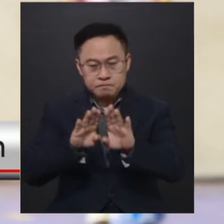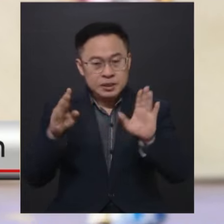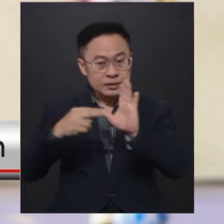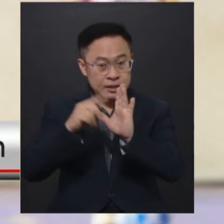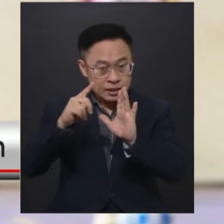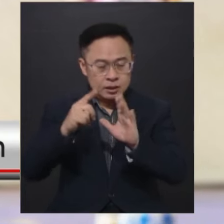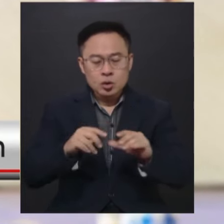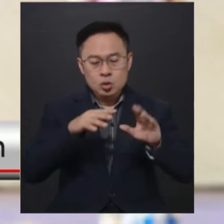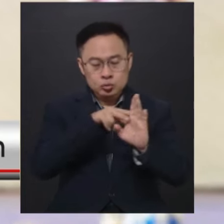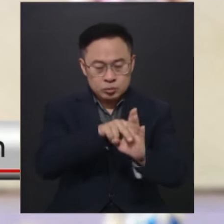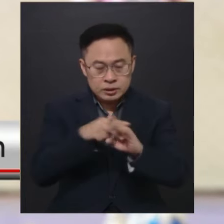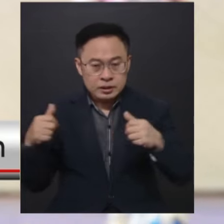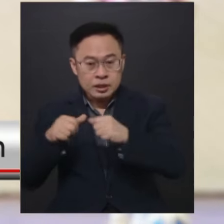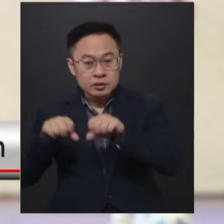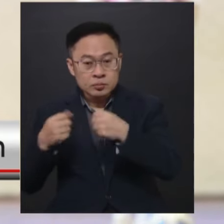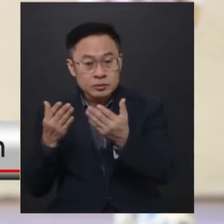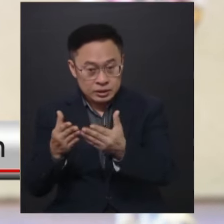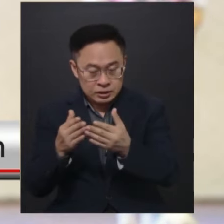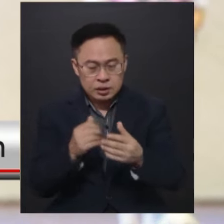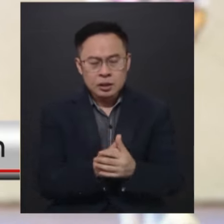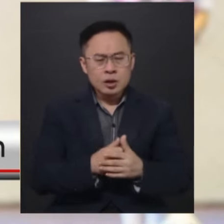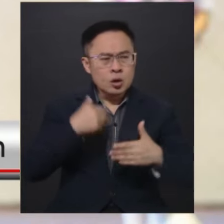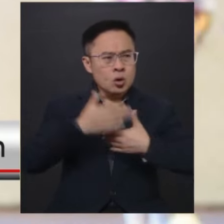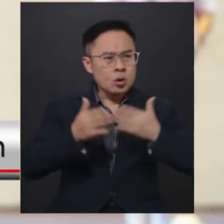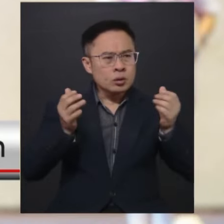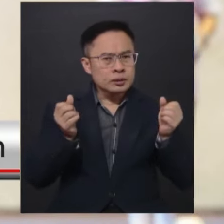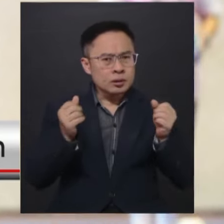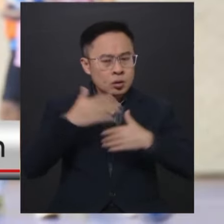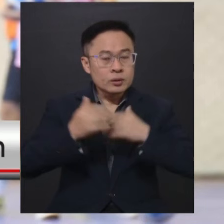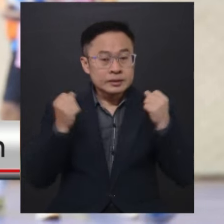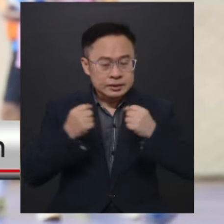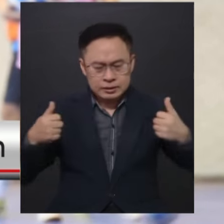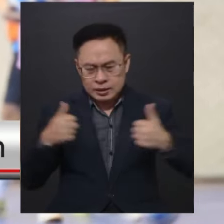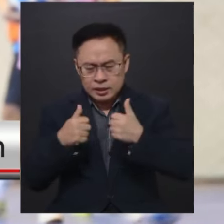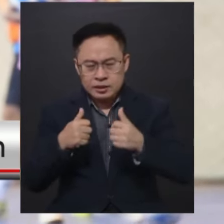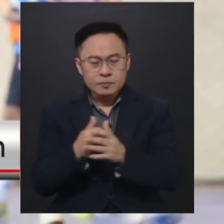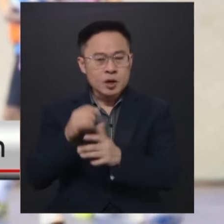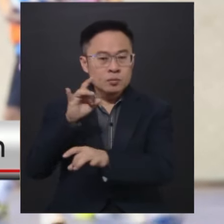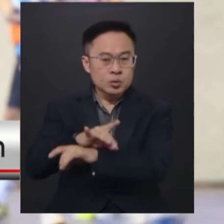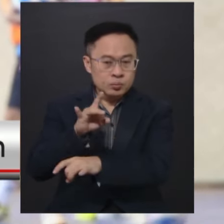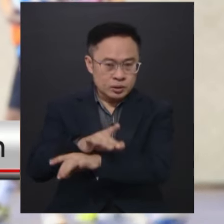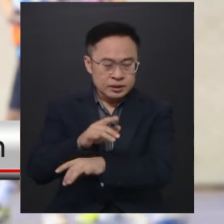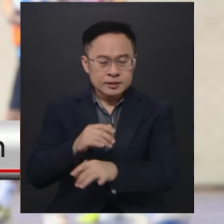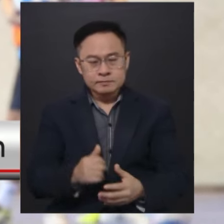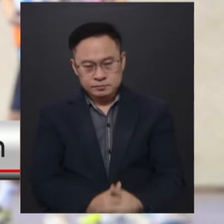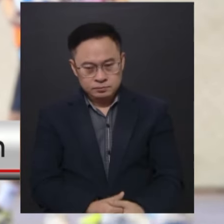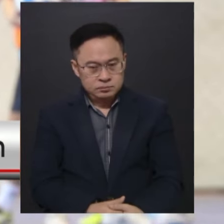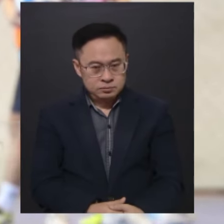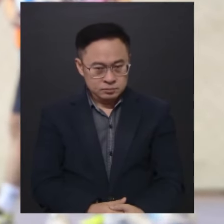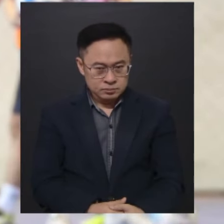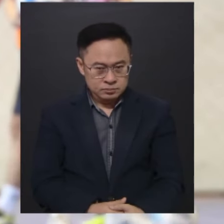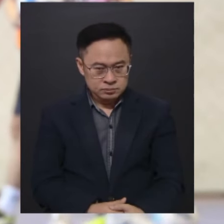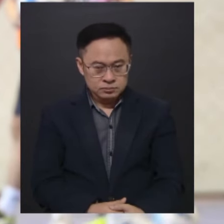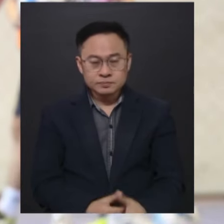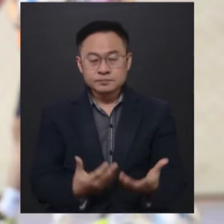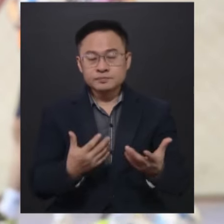ก็ถือว่าจะเป็นแหมฤดูกาลใหม่ของฟุตซอลลีกในบ้านเราที่น่าจะสนุกเข้มข้นครับก็ฝากกันเอาไว้ด้วยนะคะสำหรับการแข่งขัน